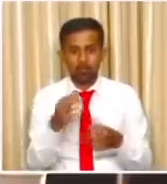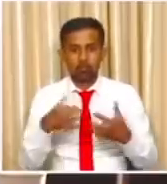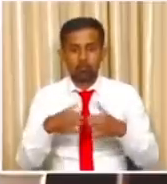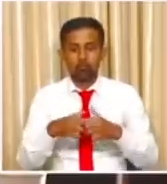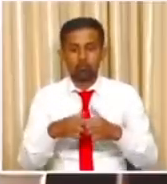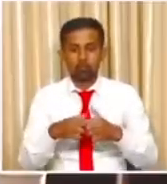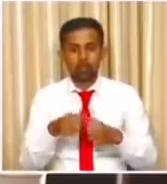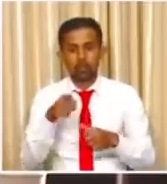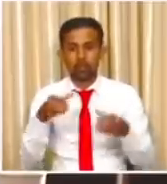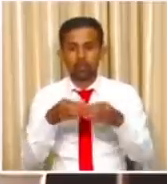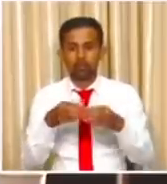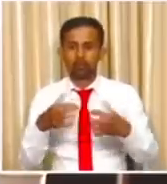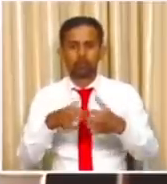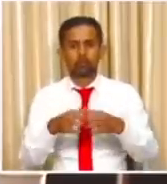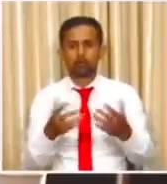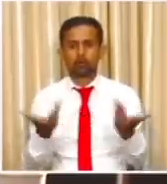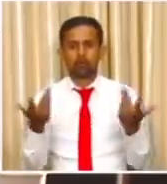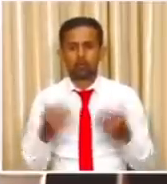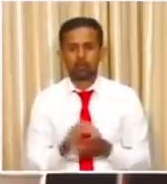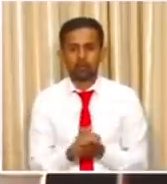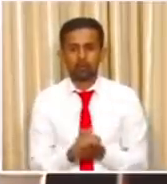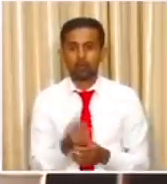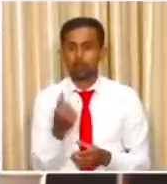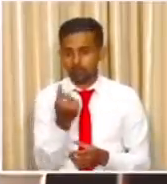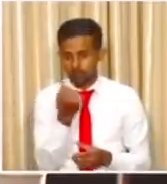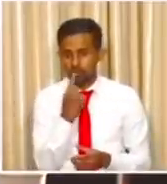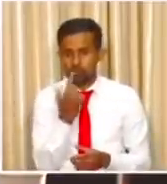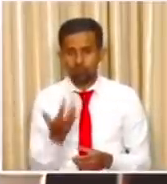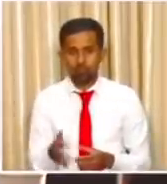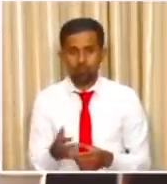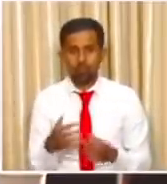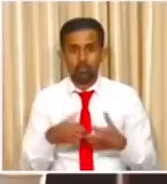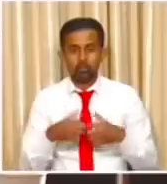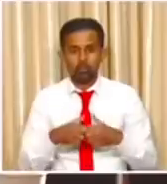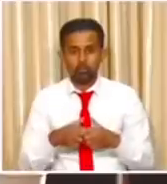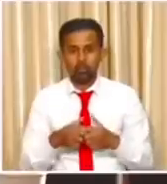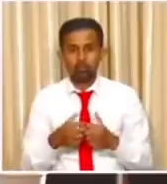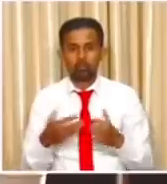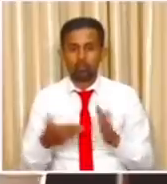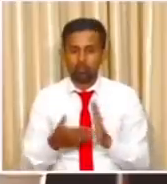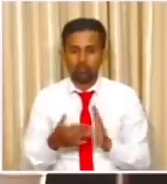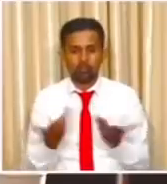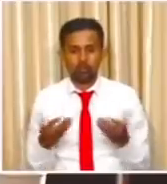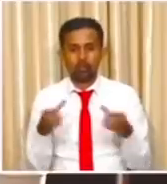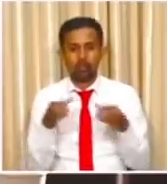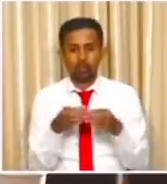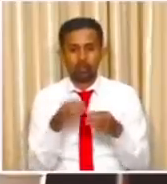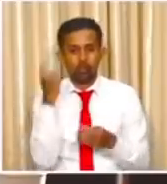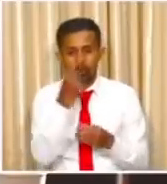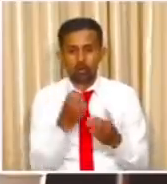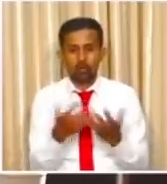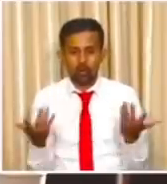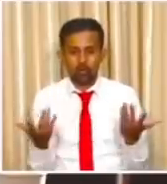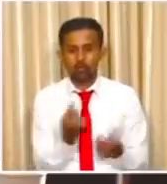අර්බුදෙන් ඒ නඩේ ව්‍යසනයට පත් වෙලා නැහැ. එනිසා එතුමා කිව්වා මේ අර්බුදෙන් ව්‍යසනයට පත් වෙච්ච නැති කණ්ඩායමක් හොයාගන්න නැහැ